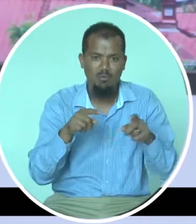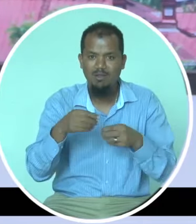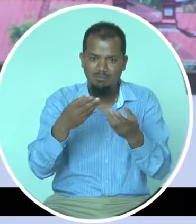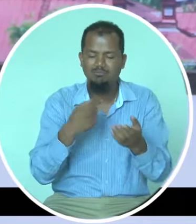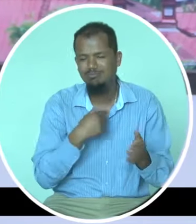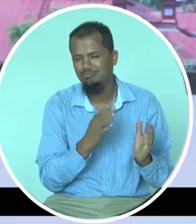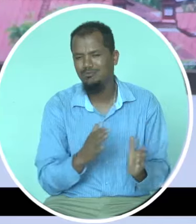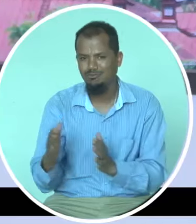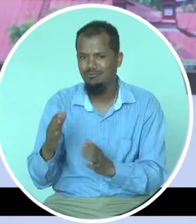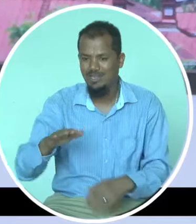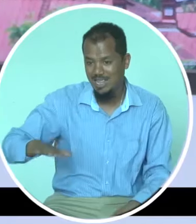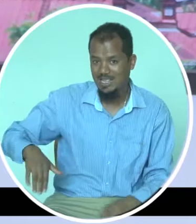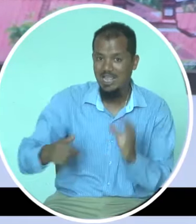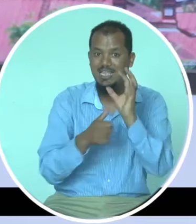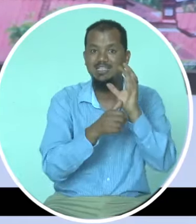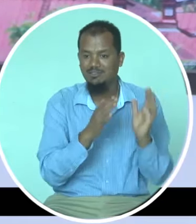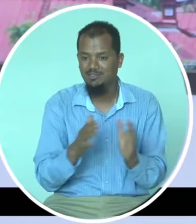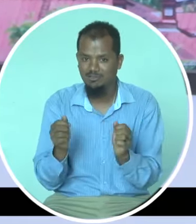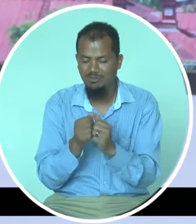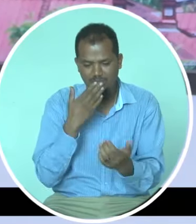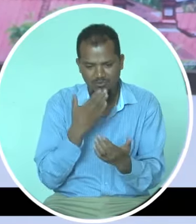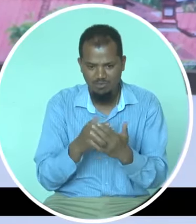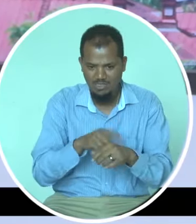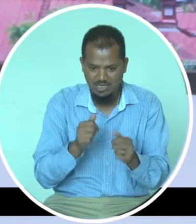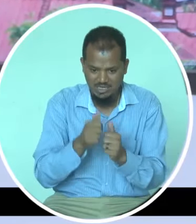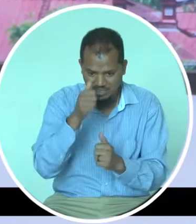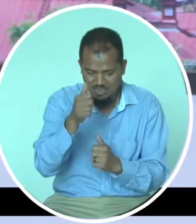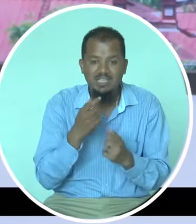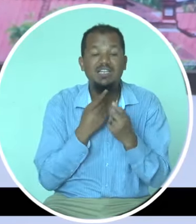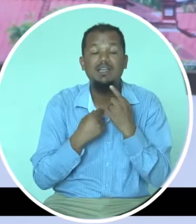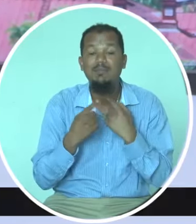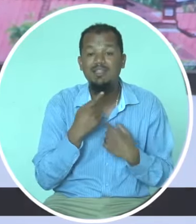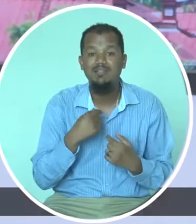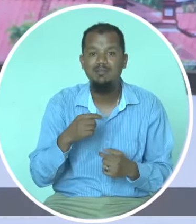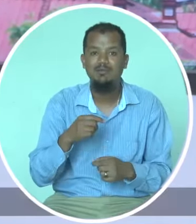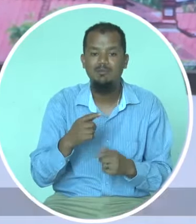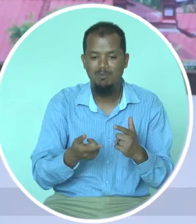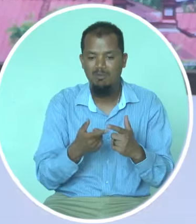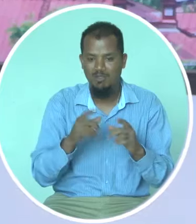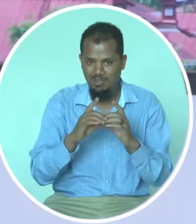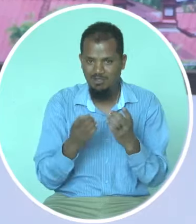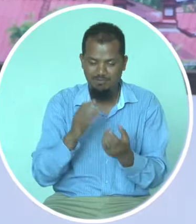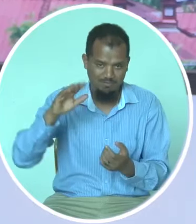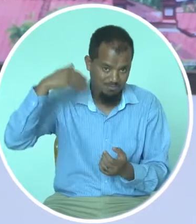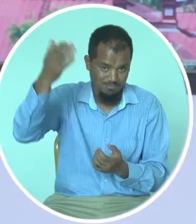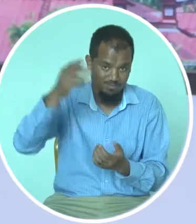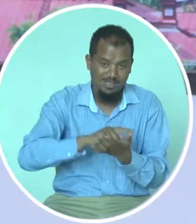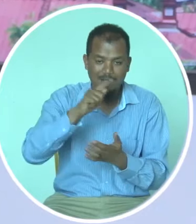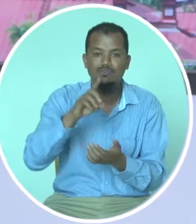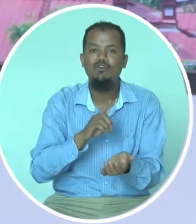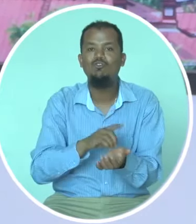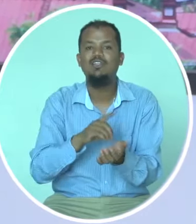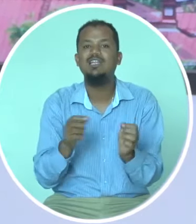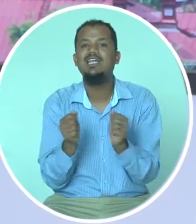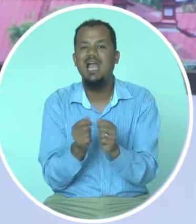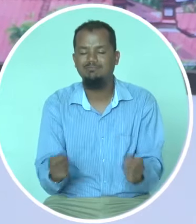ለመጠቆም ዝግጅት ነን። ከቀሪ የኢሳት ዝግጅት ጋር ጥሩ ጊዜ እንድታሳልፉ የተመኘን በሁለተኛው ክፍል በቀጣዩ ሳምንት